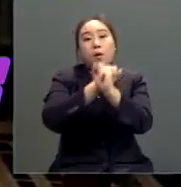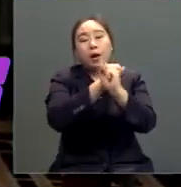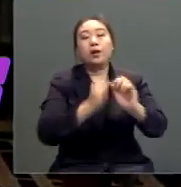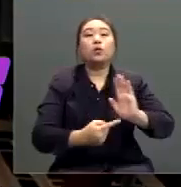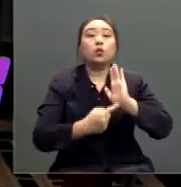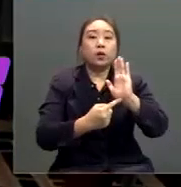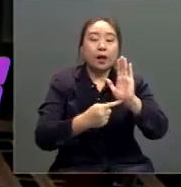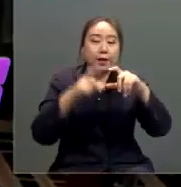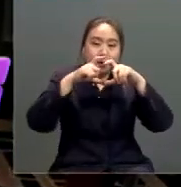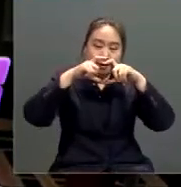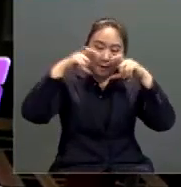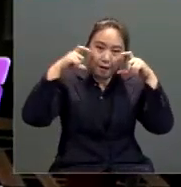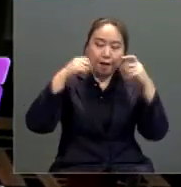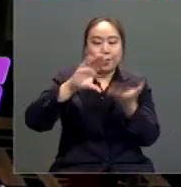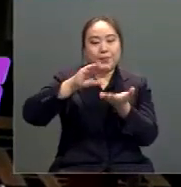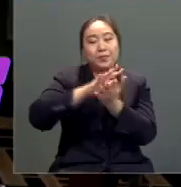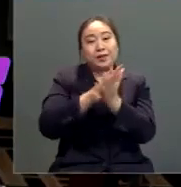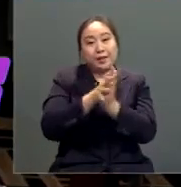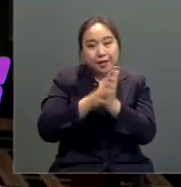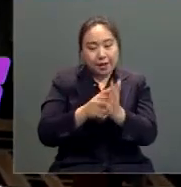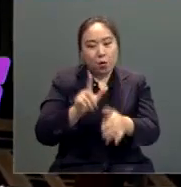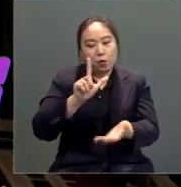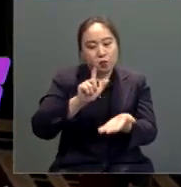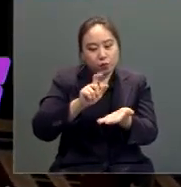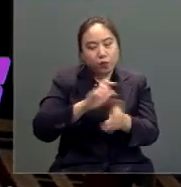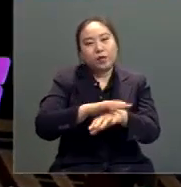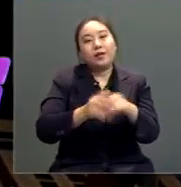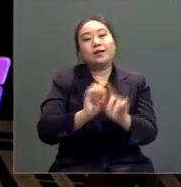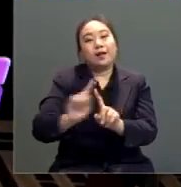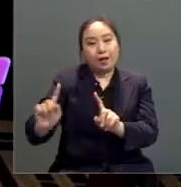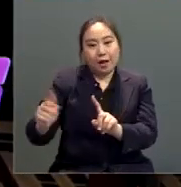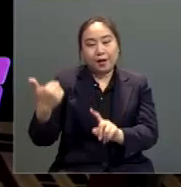วันรวมทั้งอุปกรณ์ป้องกันตัวอย่างเช่นหน้ากากผ้าJ Lกอฮอ supreeเเอลกอฮอลและก็คู่มือการปฏิบัติตัวไพ่หลังจากที่กลับบ้านไปแล้วครับ